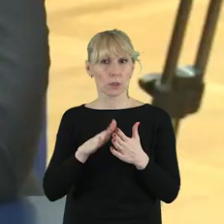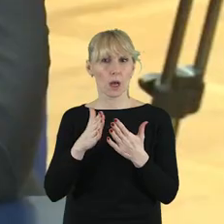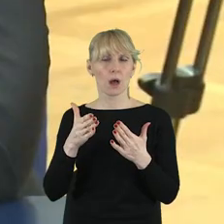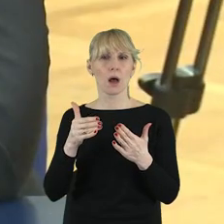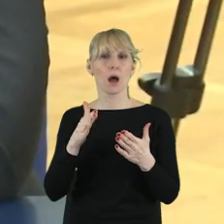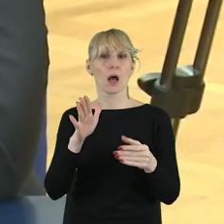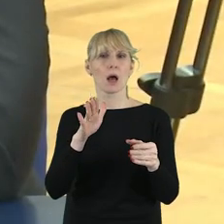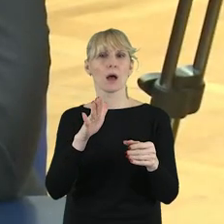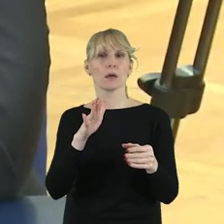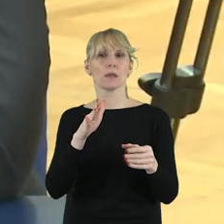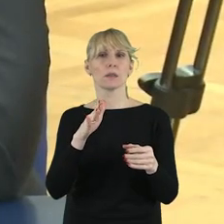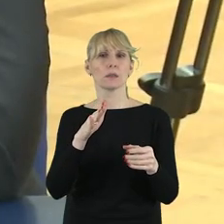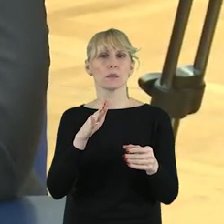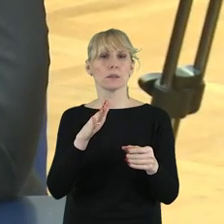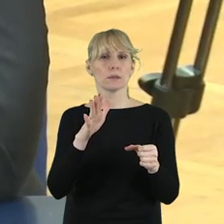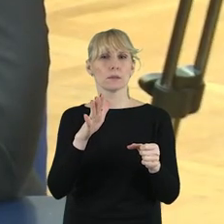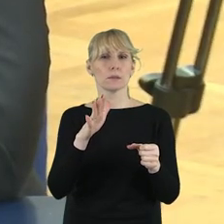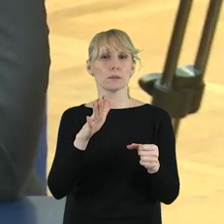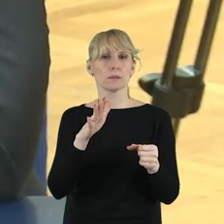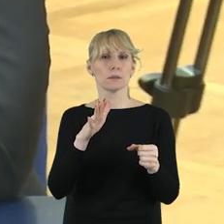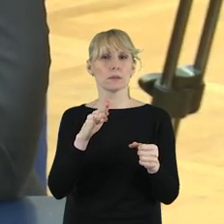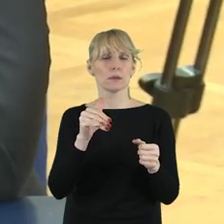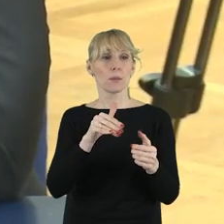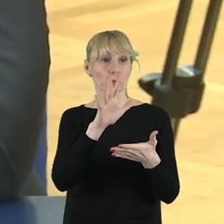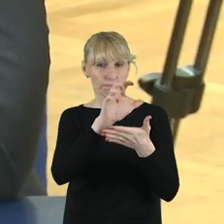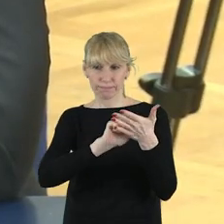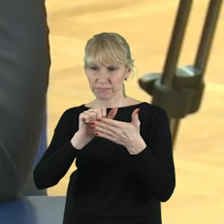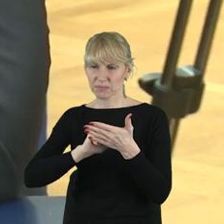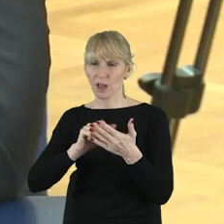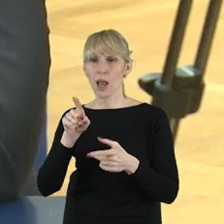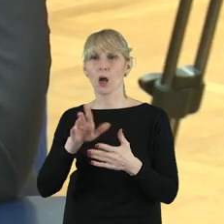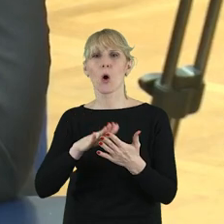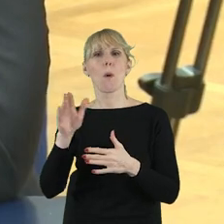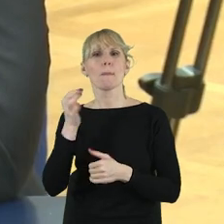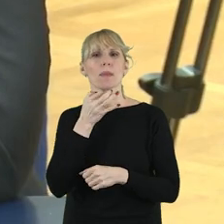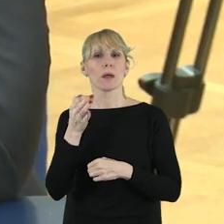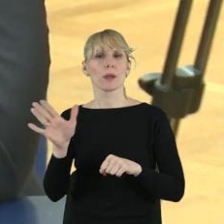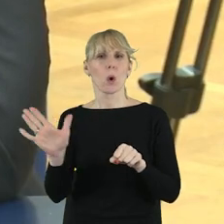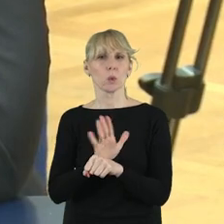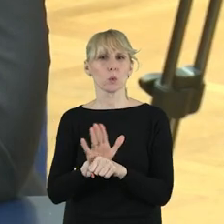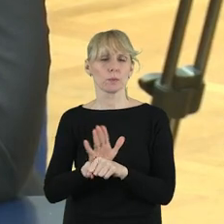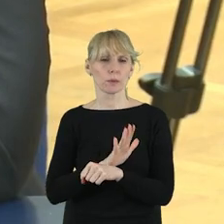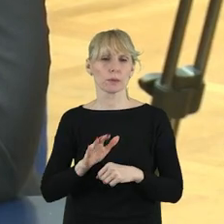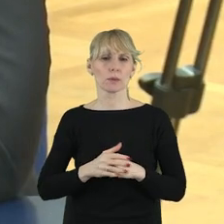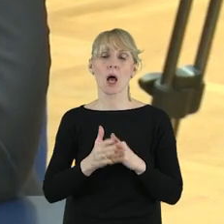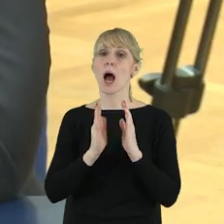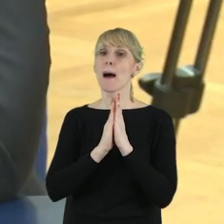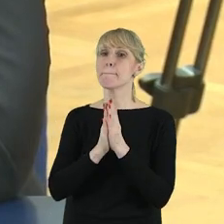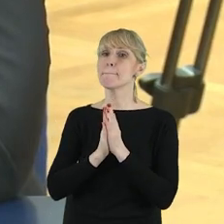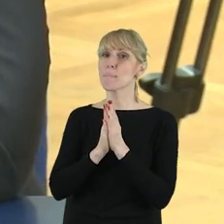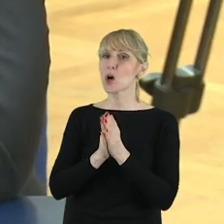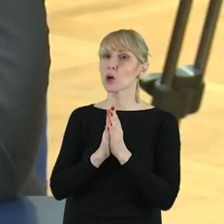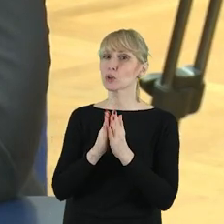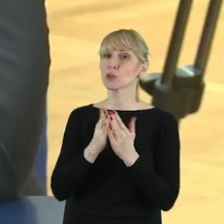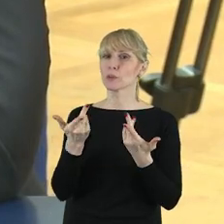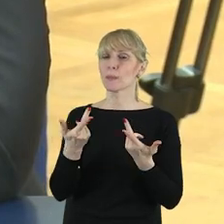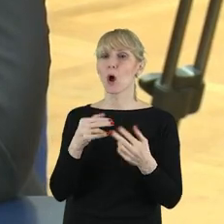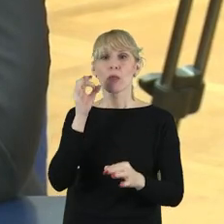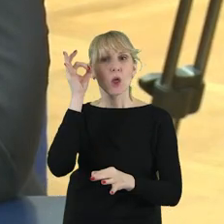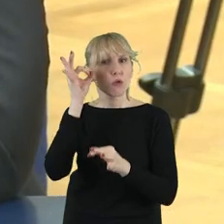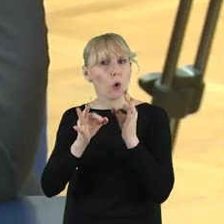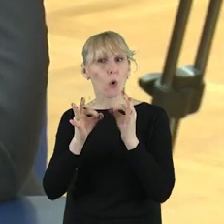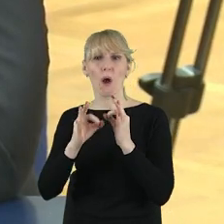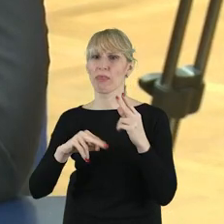powziąć. Prosimy o udzielenie na te pytania precyzyjnych odpowiedzi i odpowiedzi na